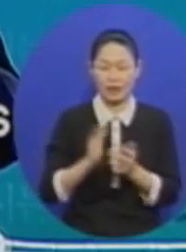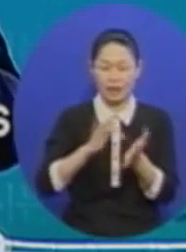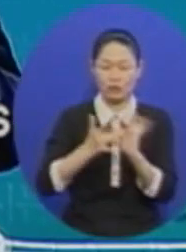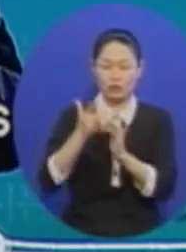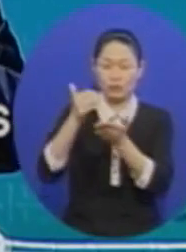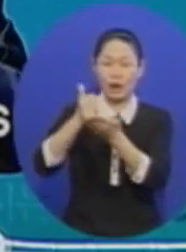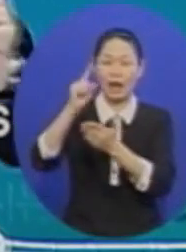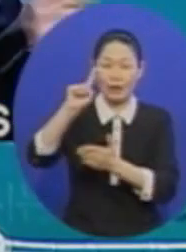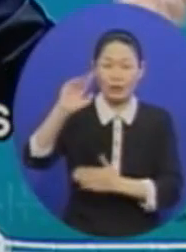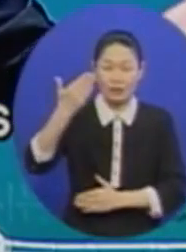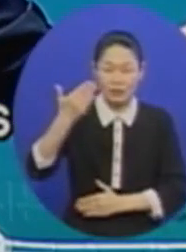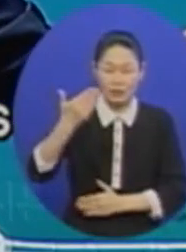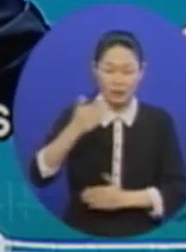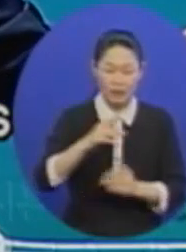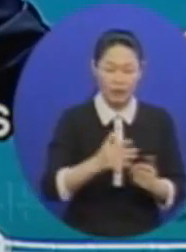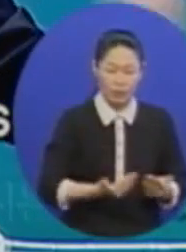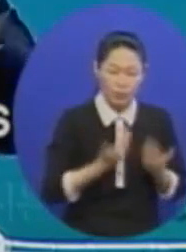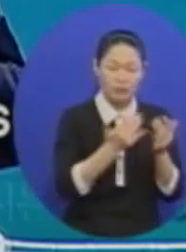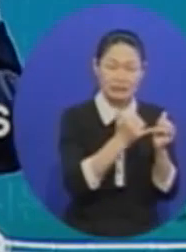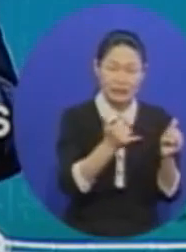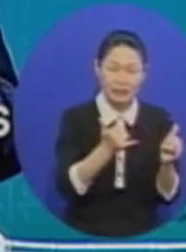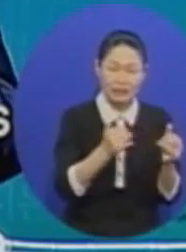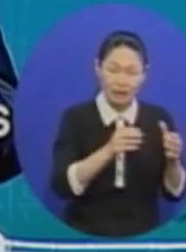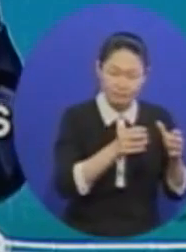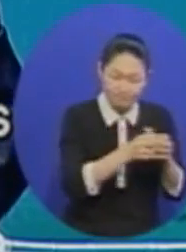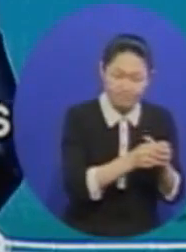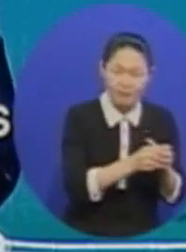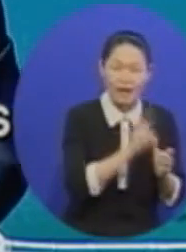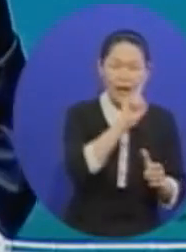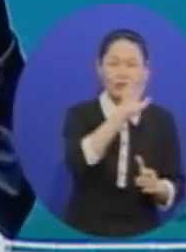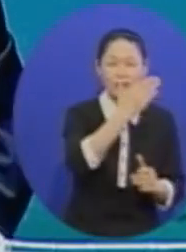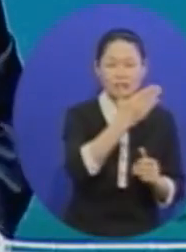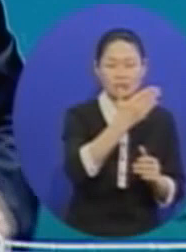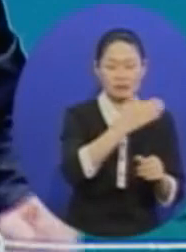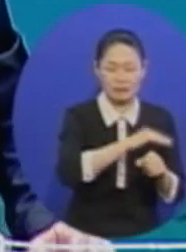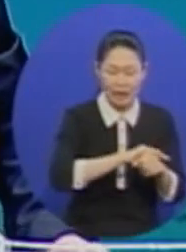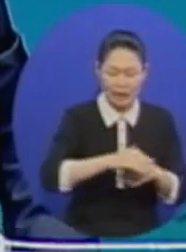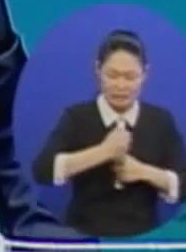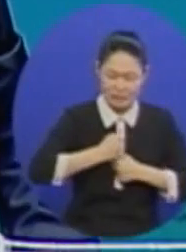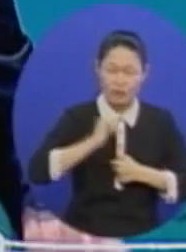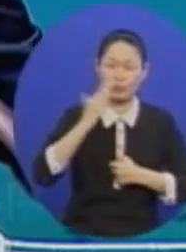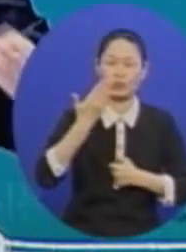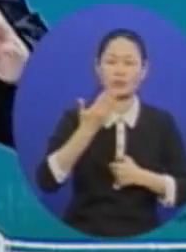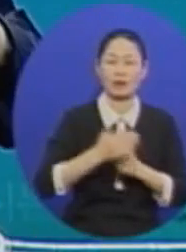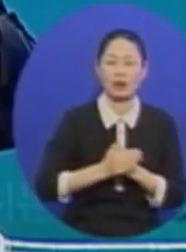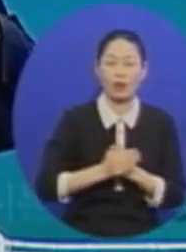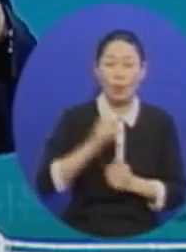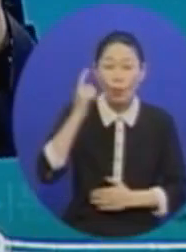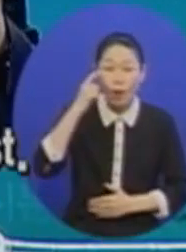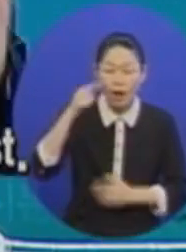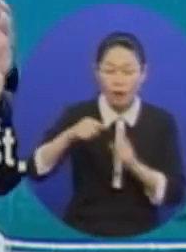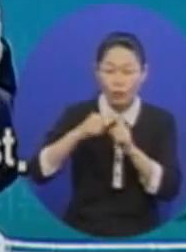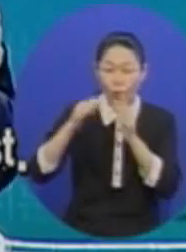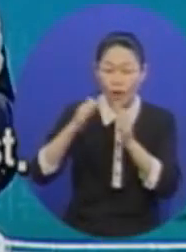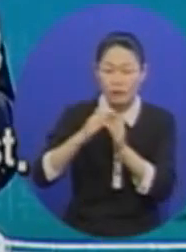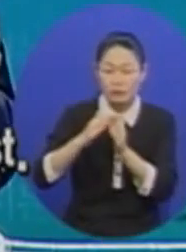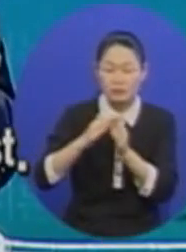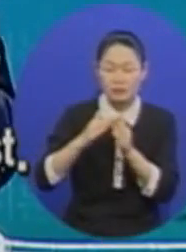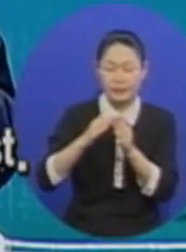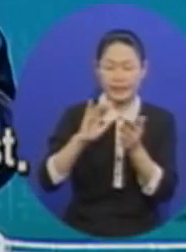거 봉사자들과 1 되는거 그거 하나만 지키면 되요 왜 교회는 예수님의